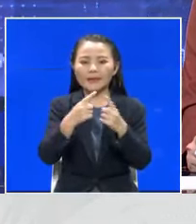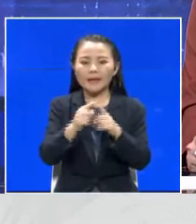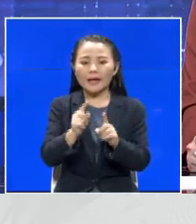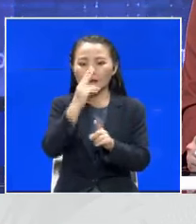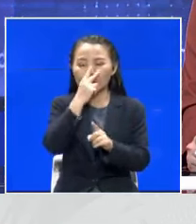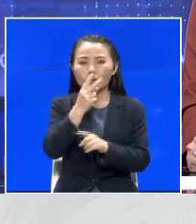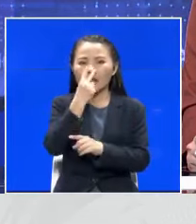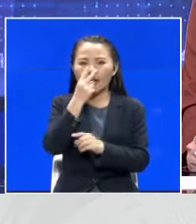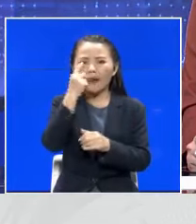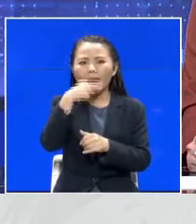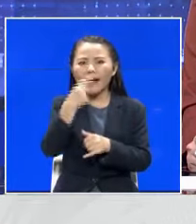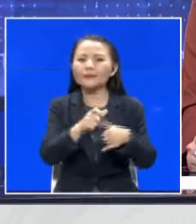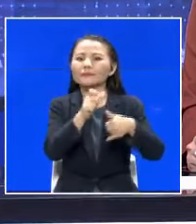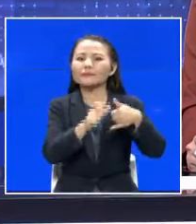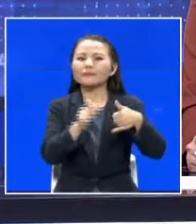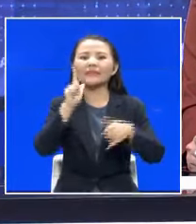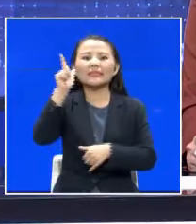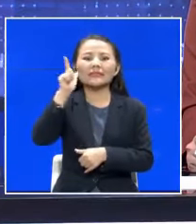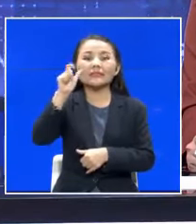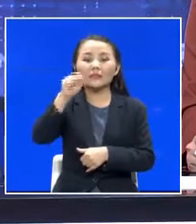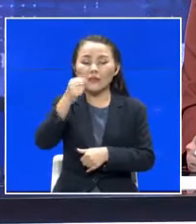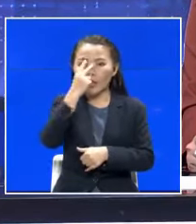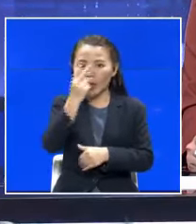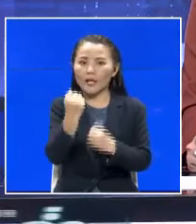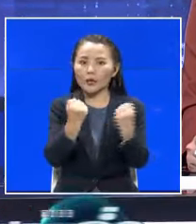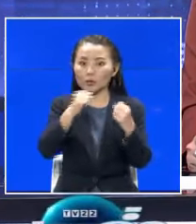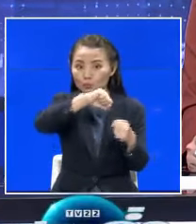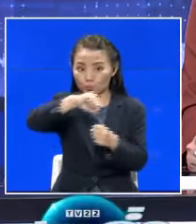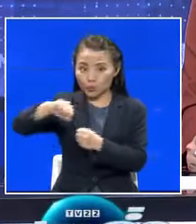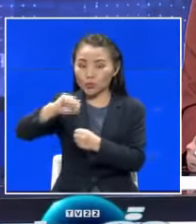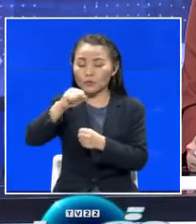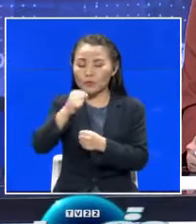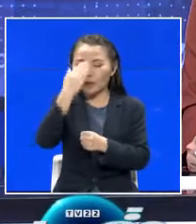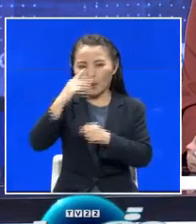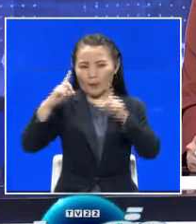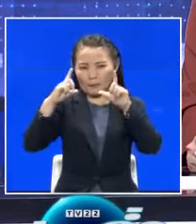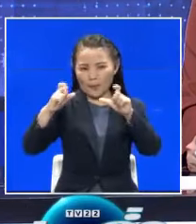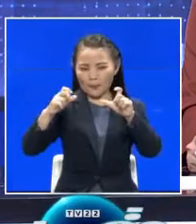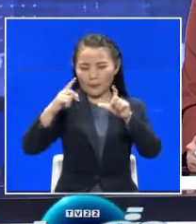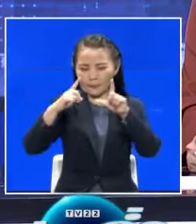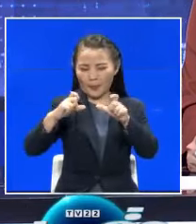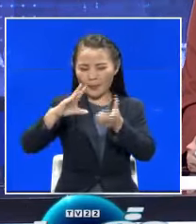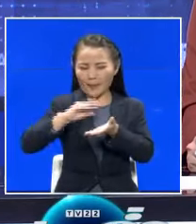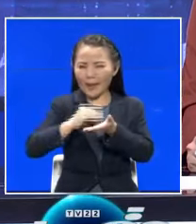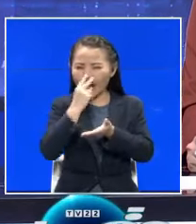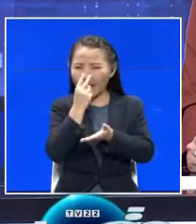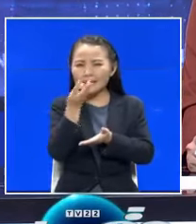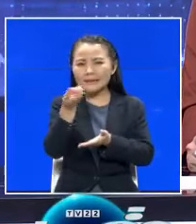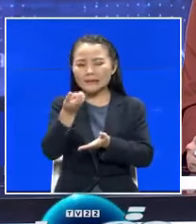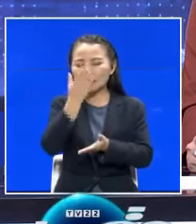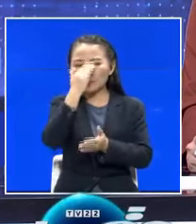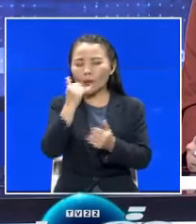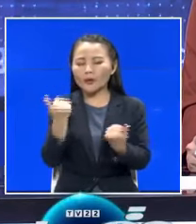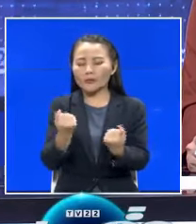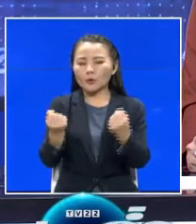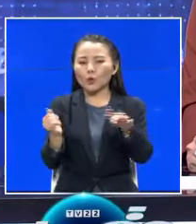คุณทักษิณเนี่ยอยู่ในรถตู้ใช่ไหม ใช่ค่ะ พอแสงแฟลชยิงเข้าไปปุ๊บเราก็จะเห็นนิดนึงว่าคุณทักษิณเนี่ยนั่งรถออกจ